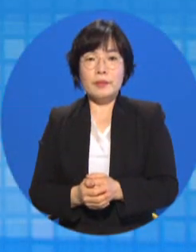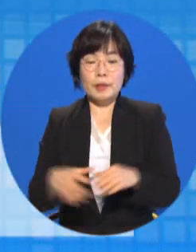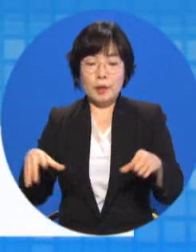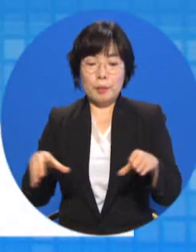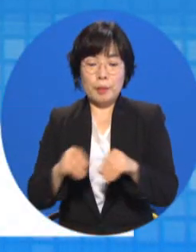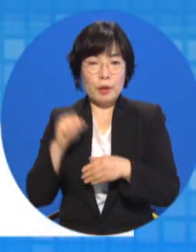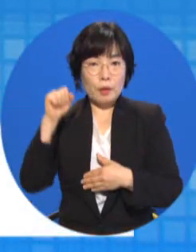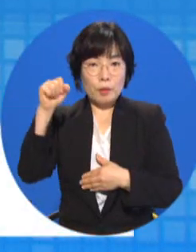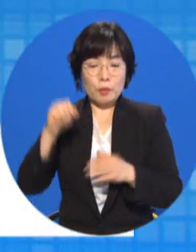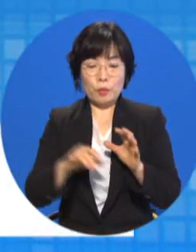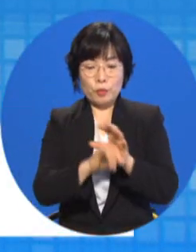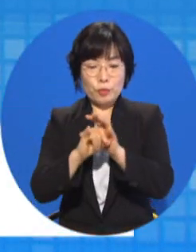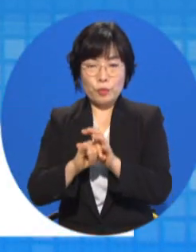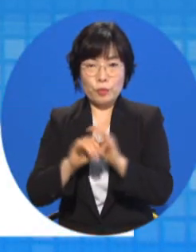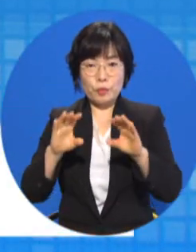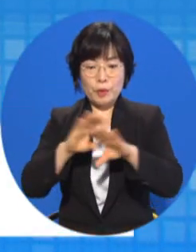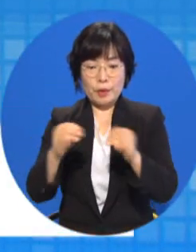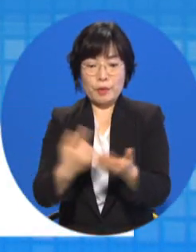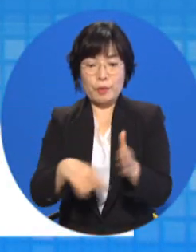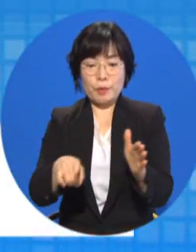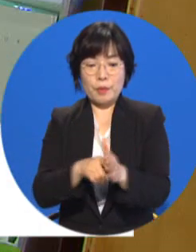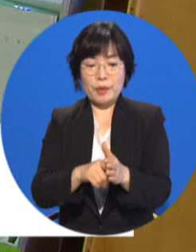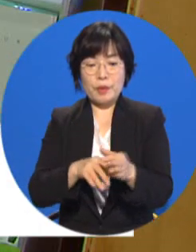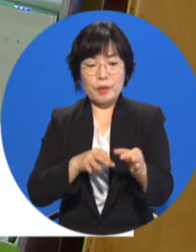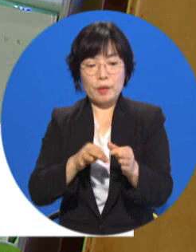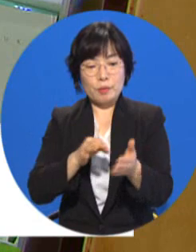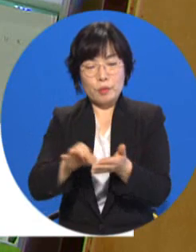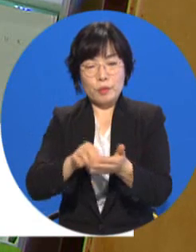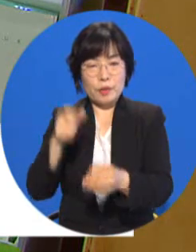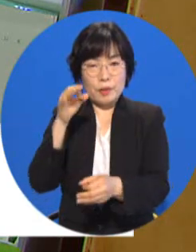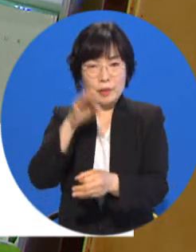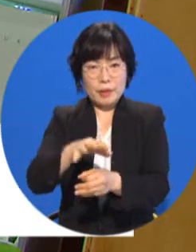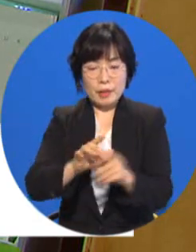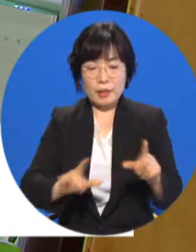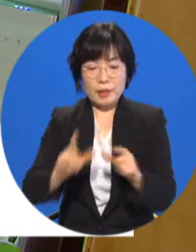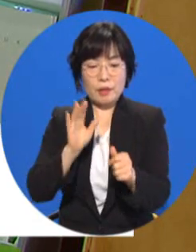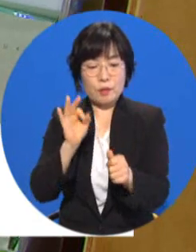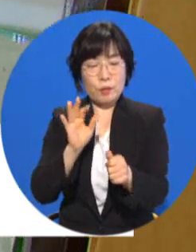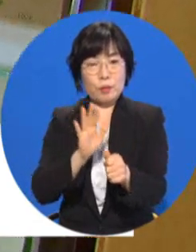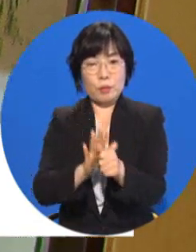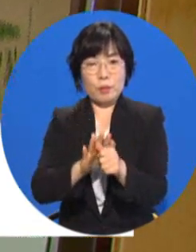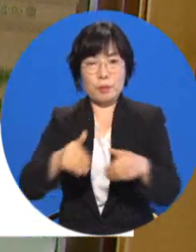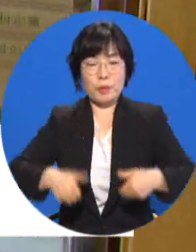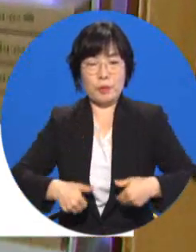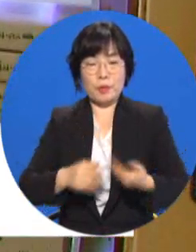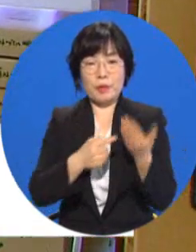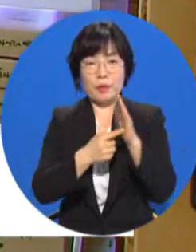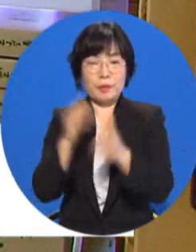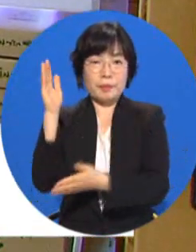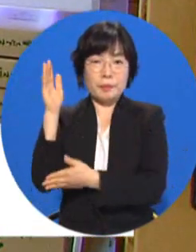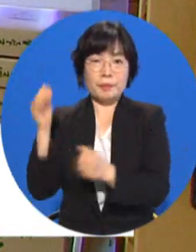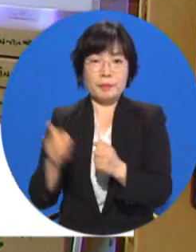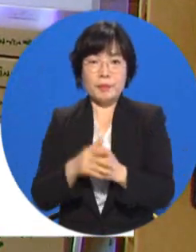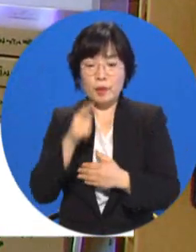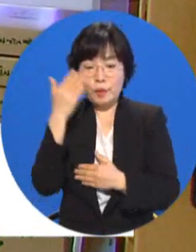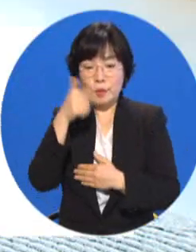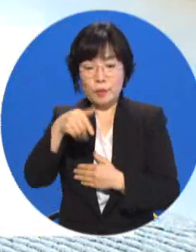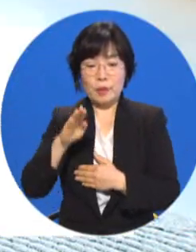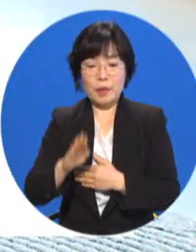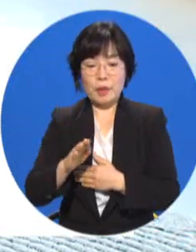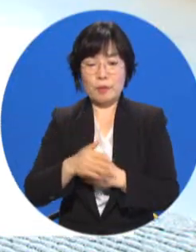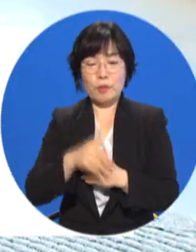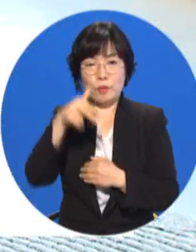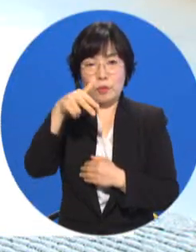총선 후보들이 코로나 사태에 대응하기 위한 소비 촉진 운동과 생계 대책의 시급성을 호소했습니다. 여수 갑